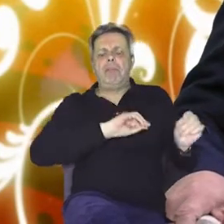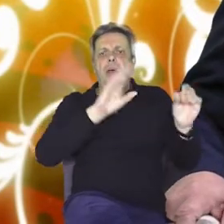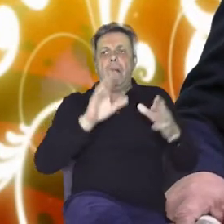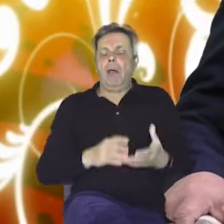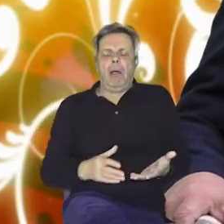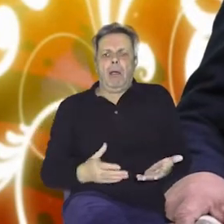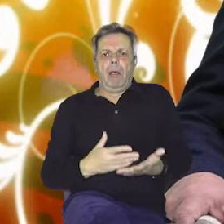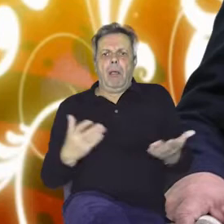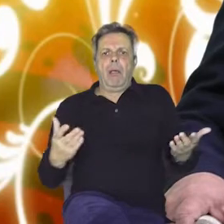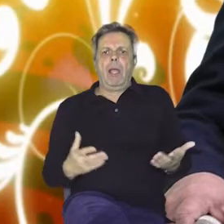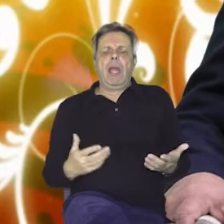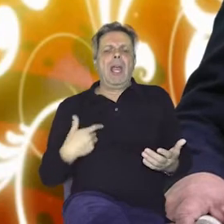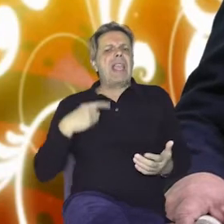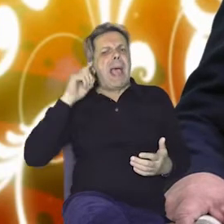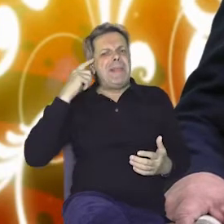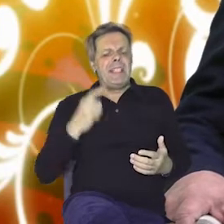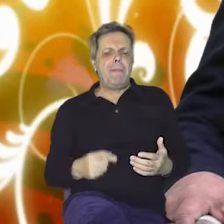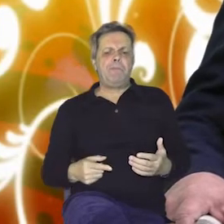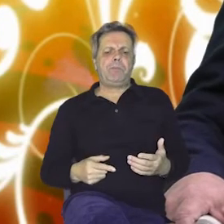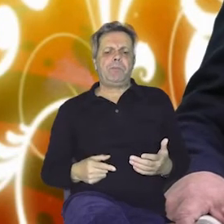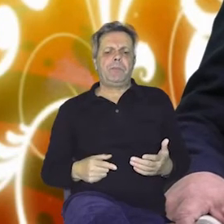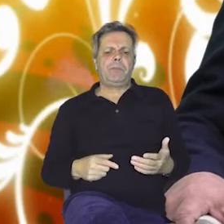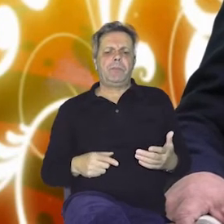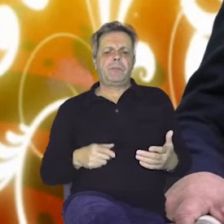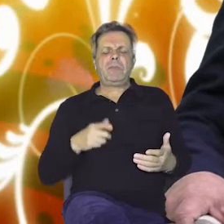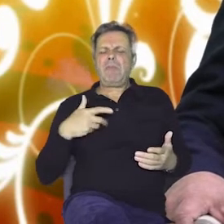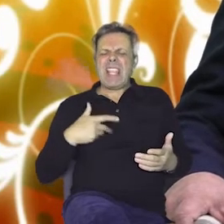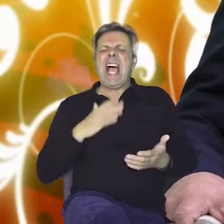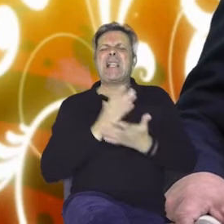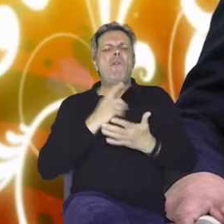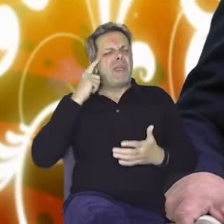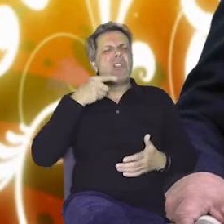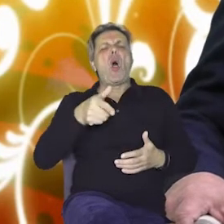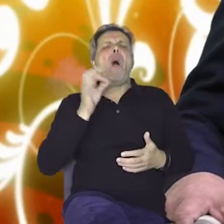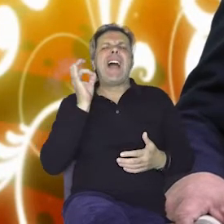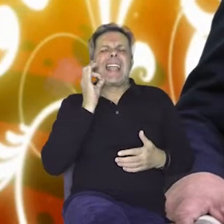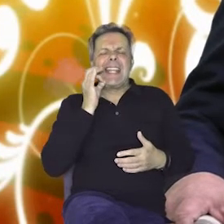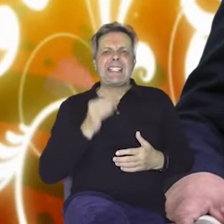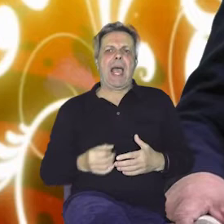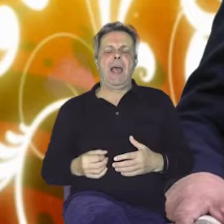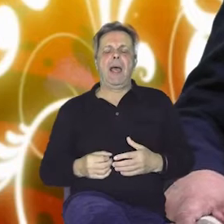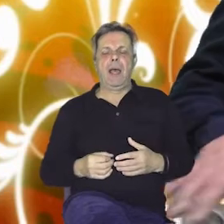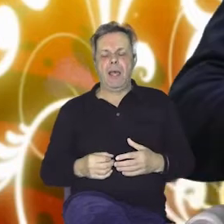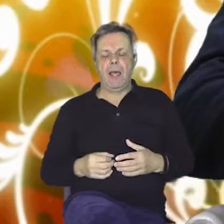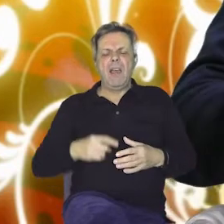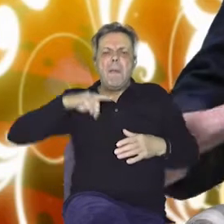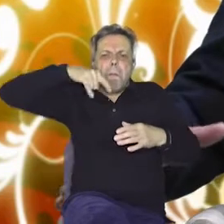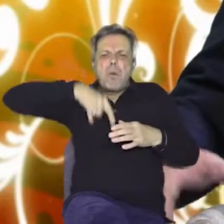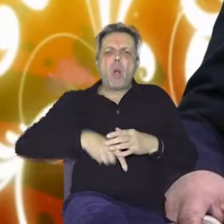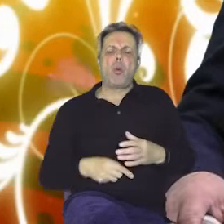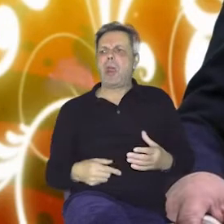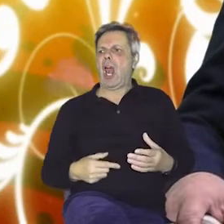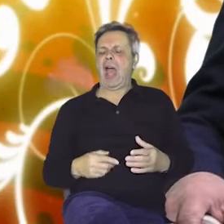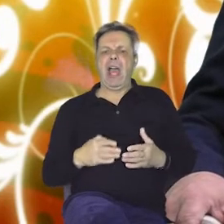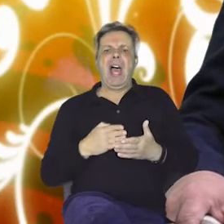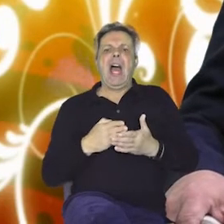tako dalje. Ja mislim da je, i to sam od uvijek mislio, da je ova kriza je produbila to neko